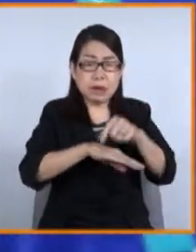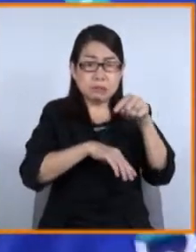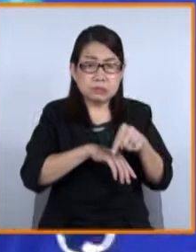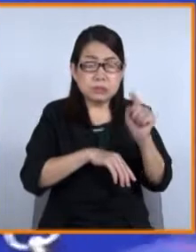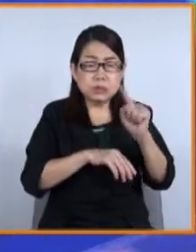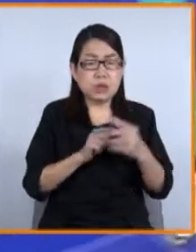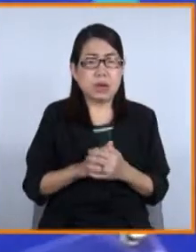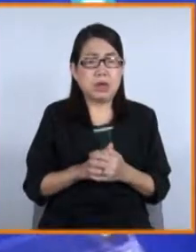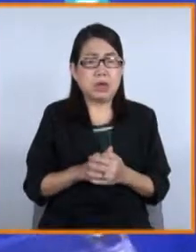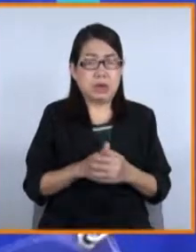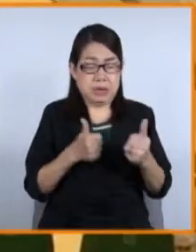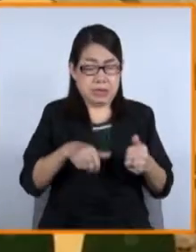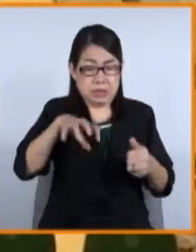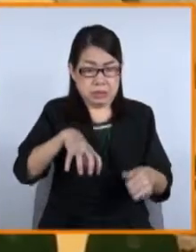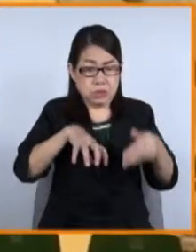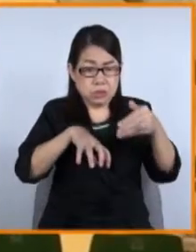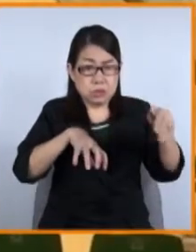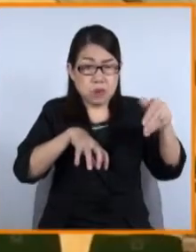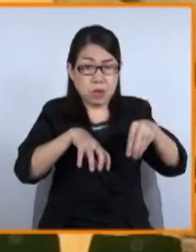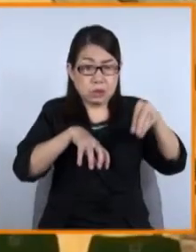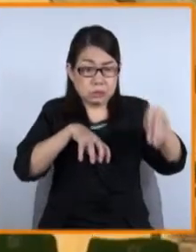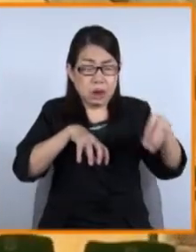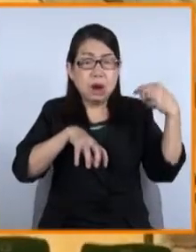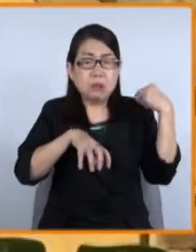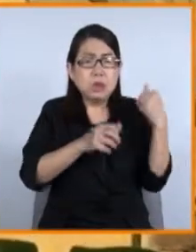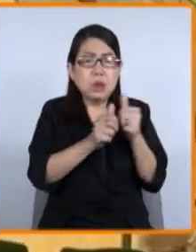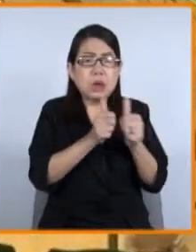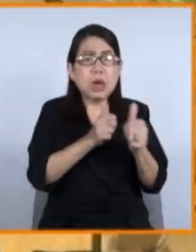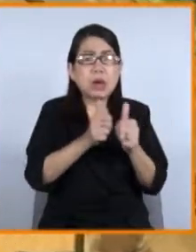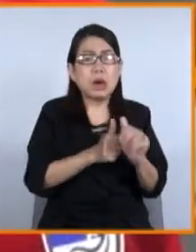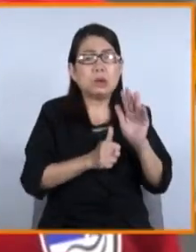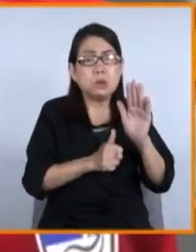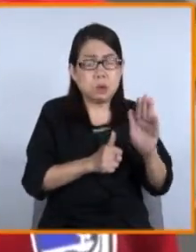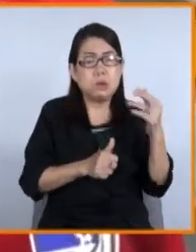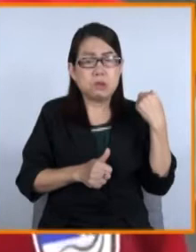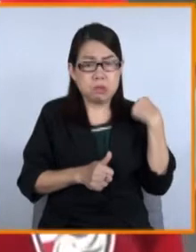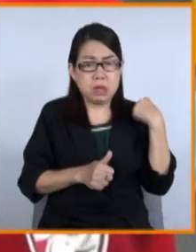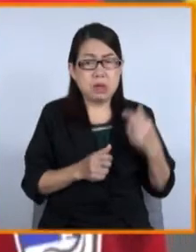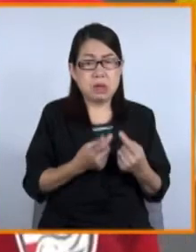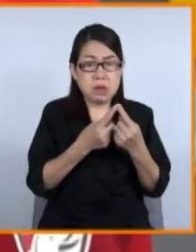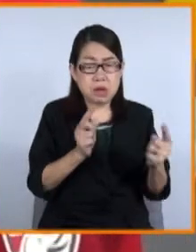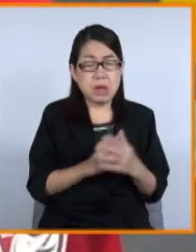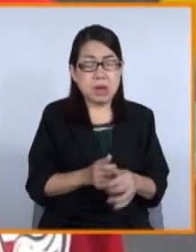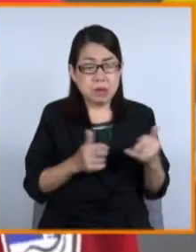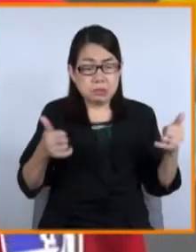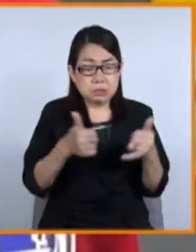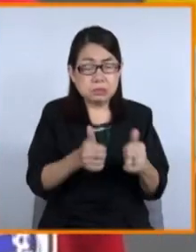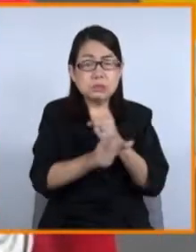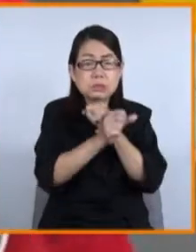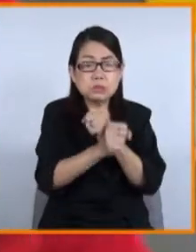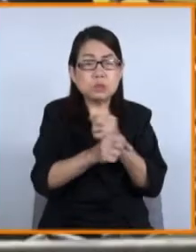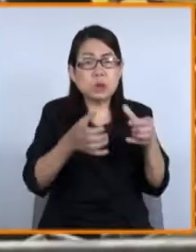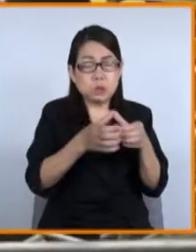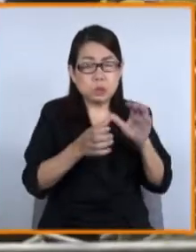อสข้างๆสนามของเรามีเกมการแข่งขันของสโมสรใหญ่เอลติโกนาซิองนาวที่ลงป้องกันแชมป์โคปาลิเบอร์ตาโดเรส